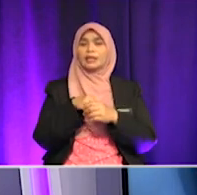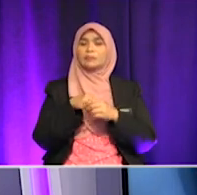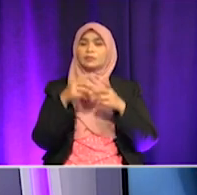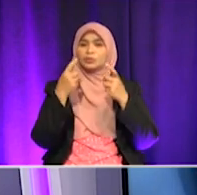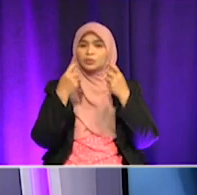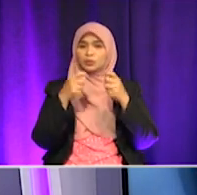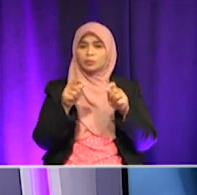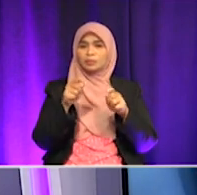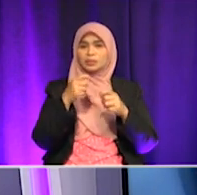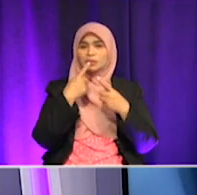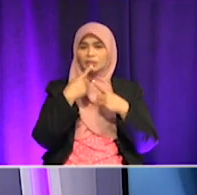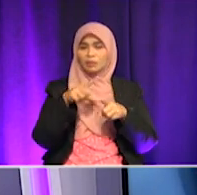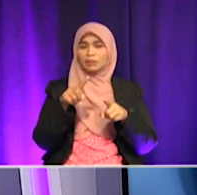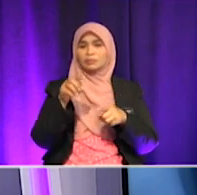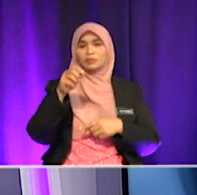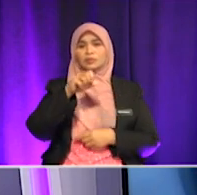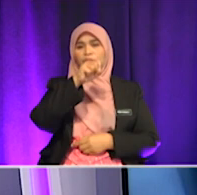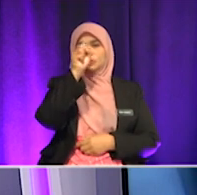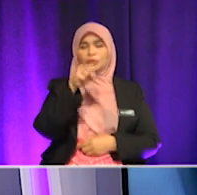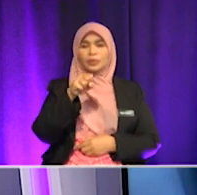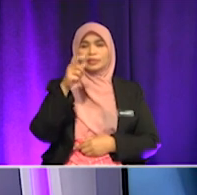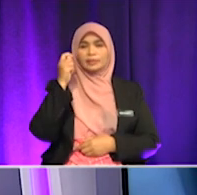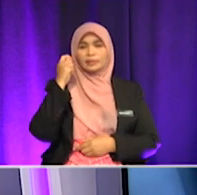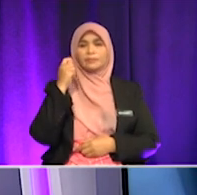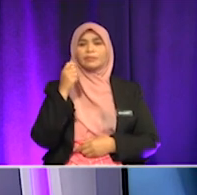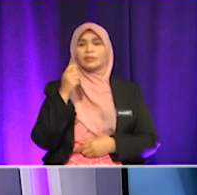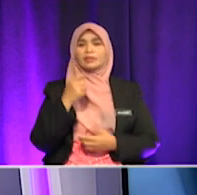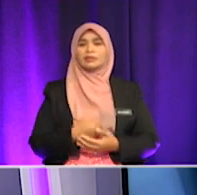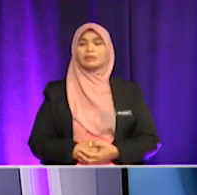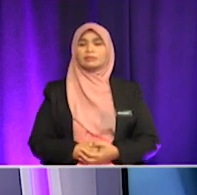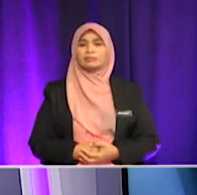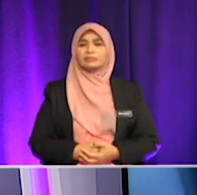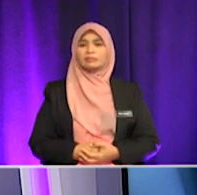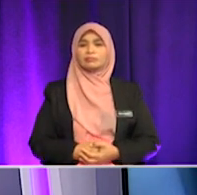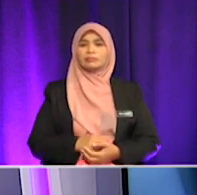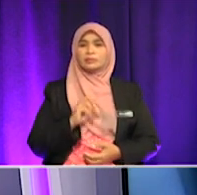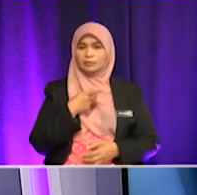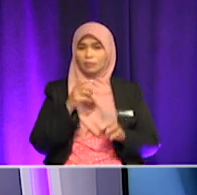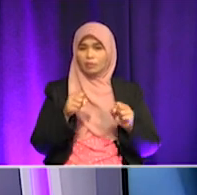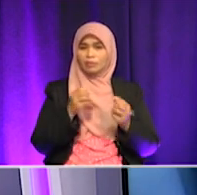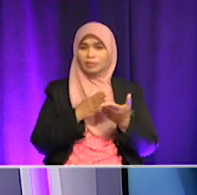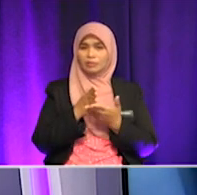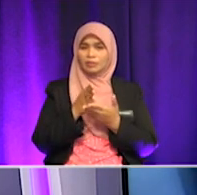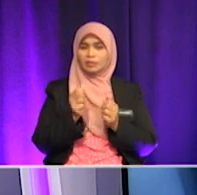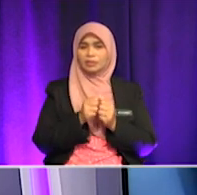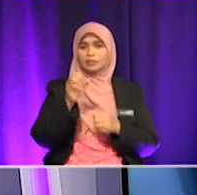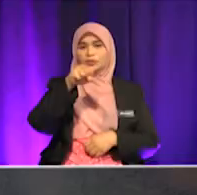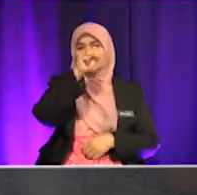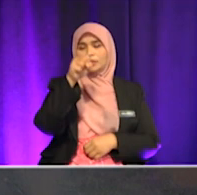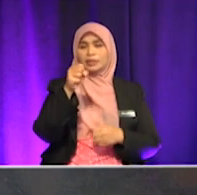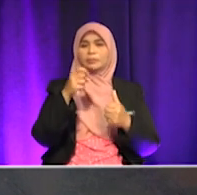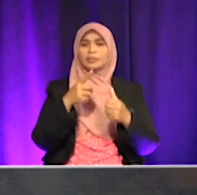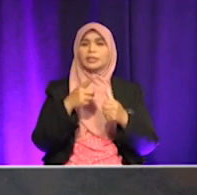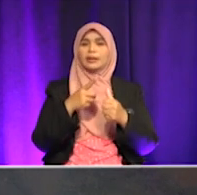menjawab soalan yang telah diberikan oleh cikgu ni. Okey. Jadi, apa kata kita boleh teruskan dengan soalan yang pertama dulu, cikgu? Okey, soalan yang